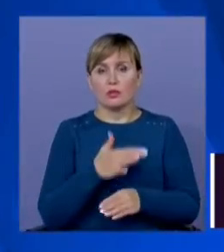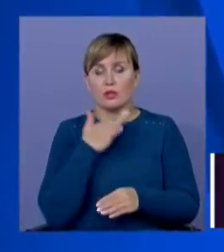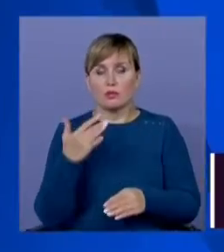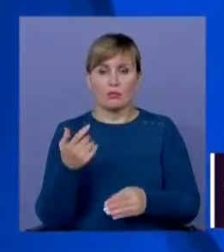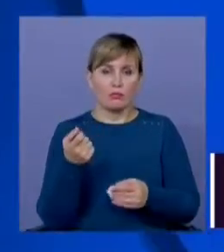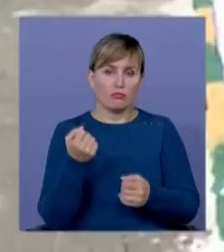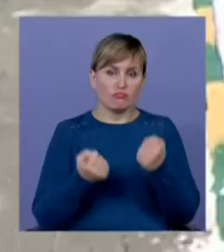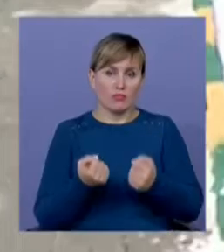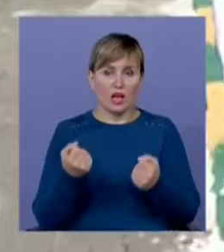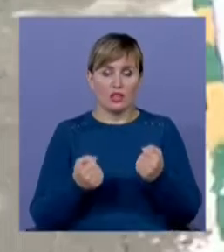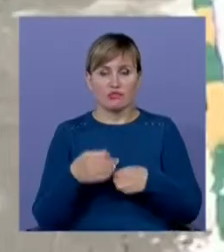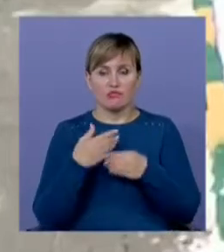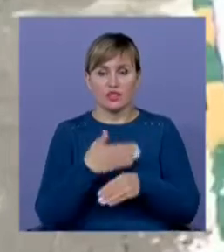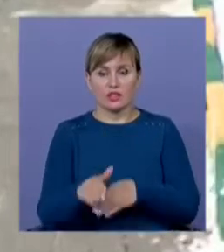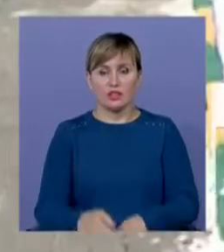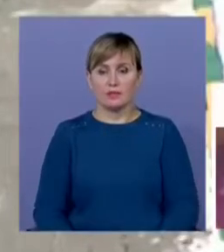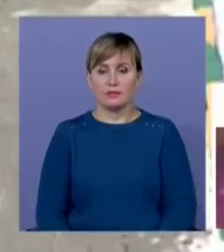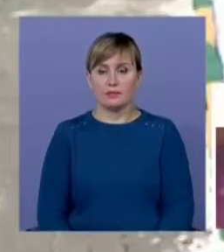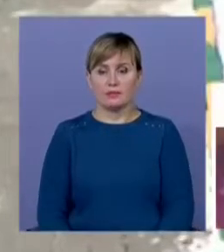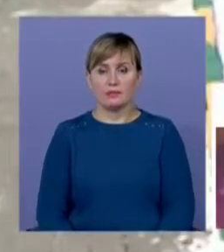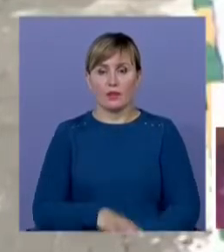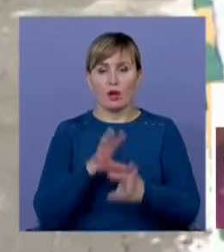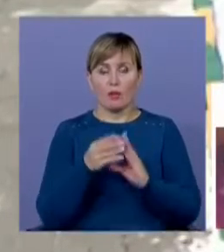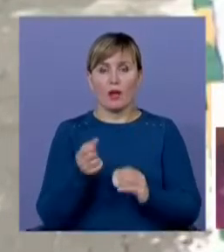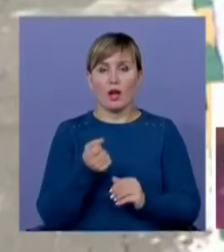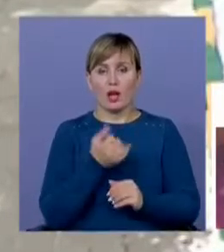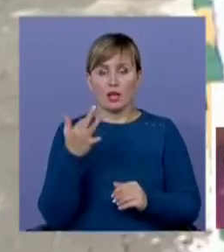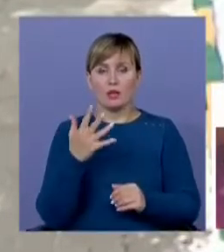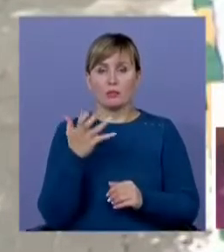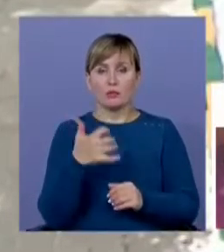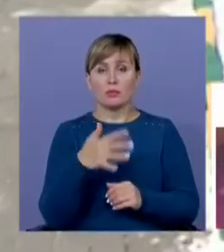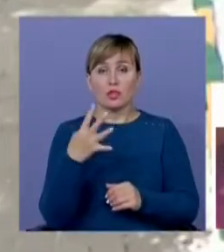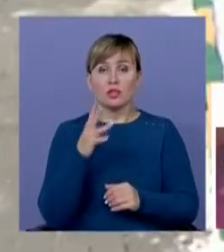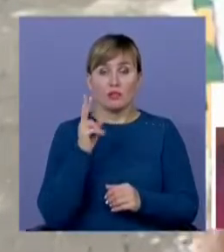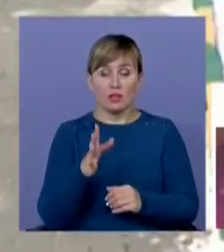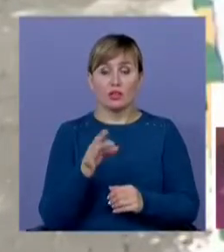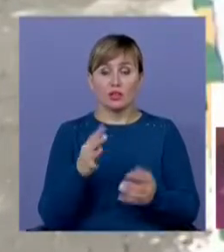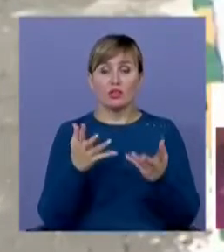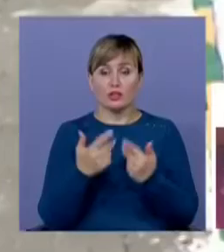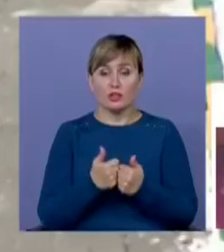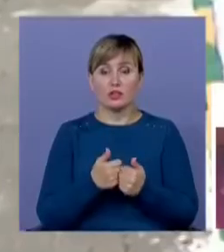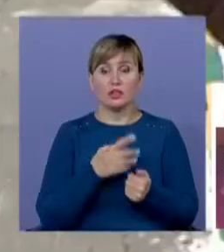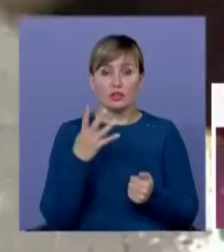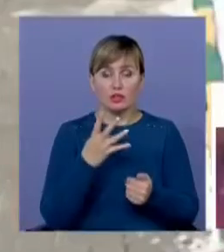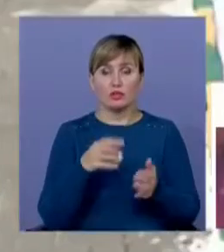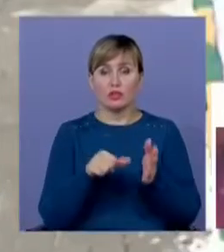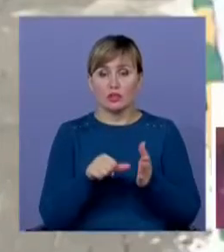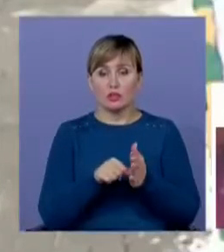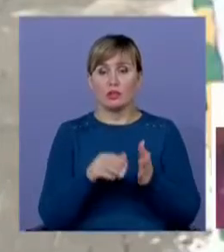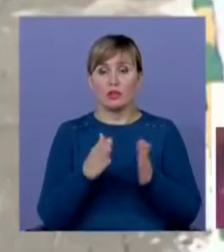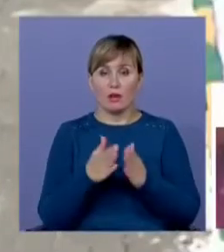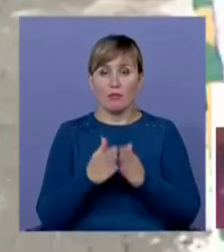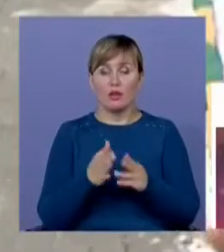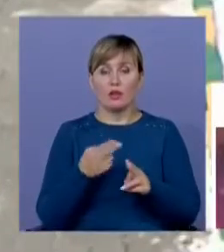воды. Общая... как бы количество квартир 554. И считайте, четвертые, шестые дома,